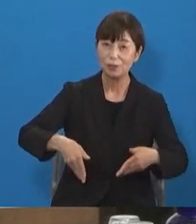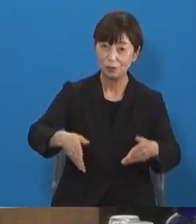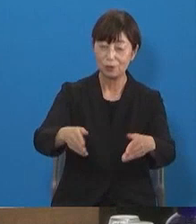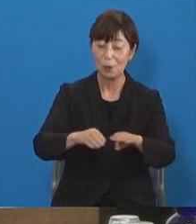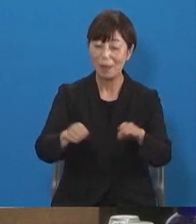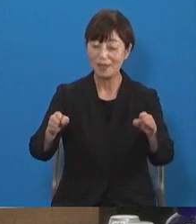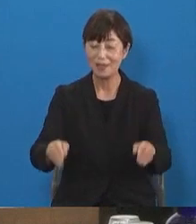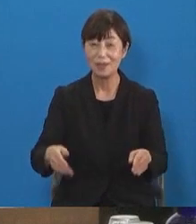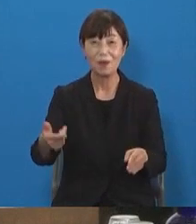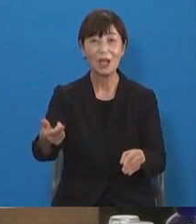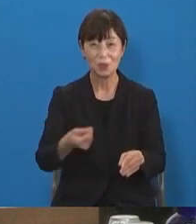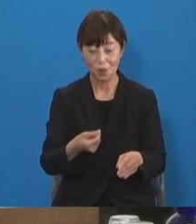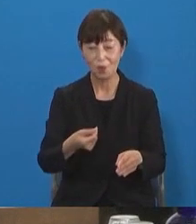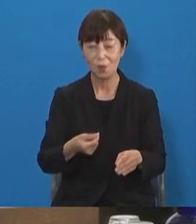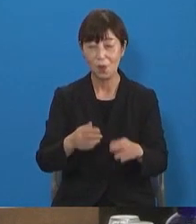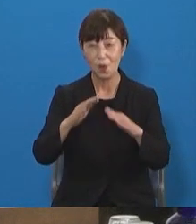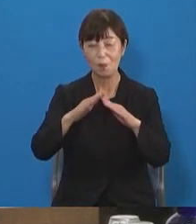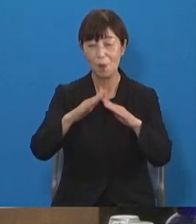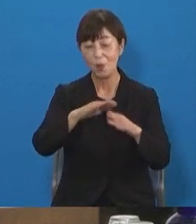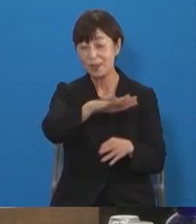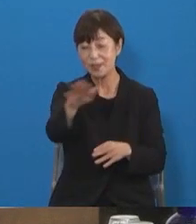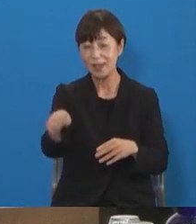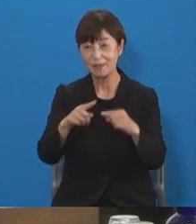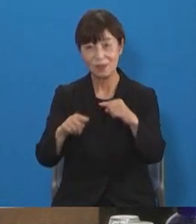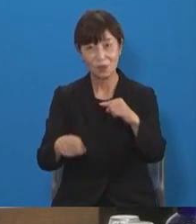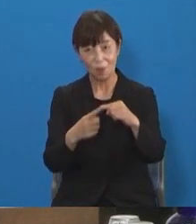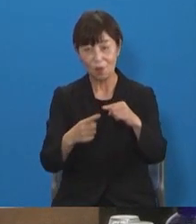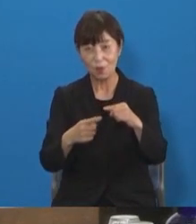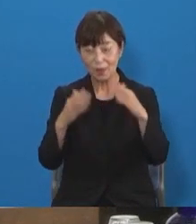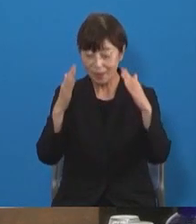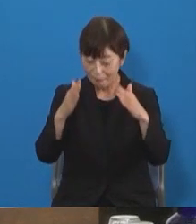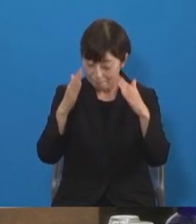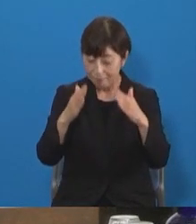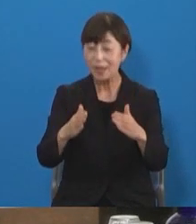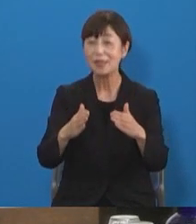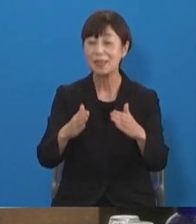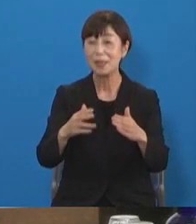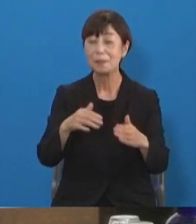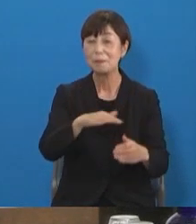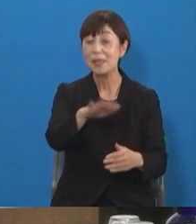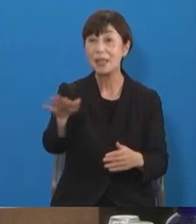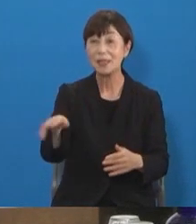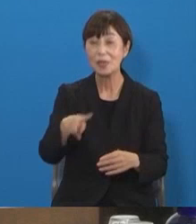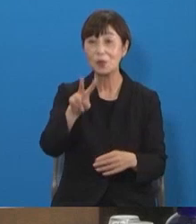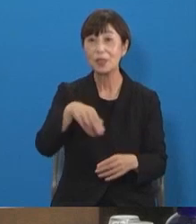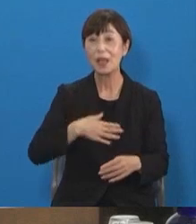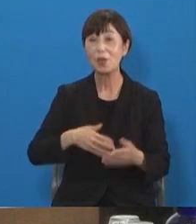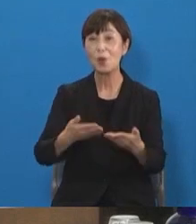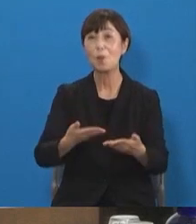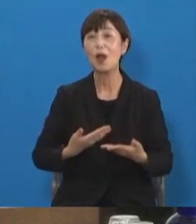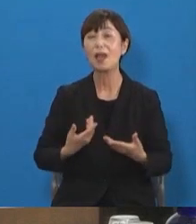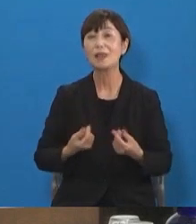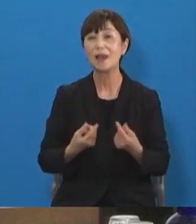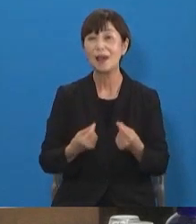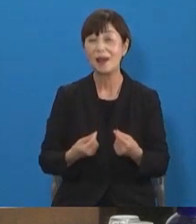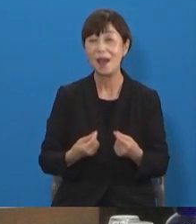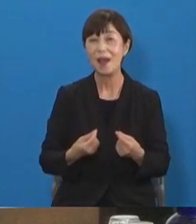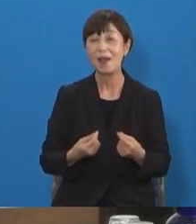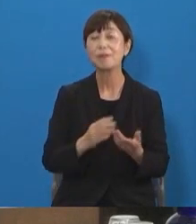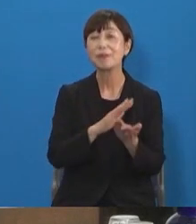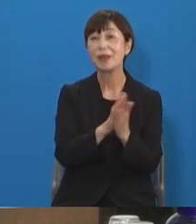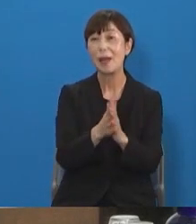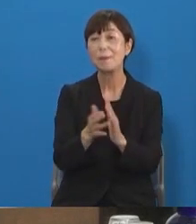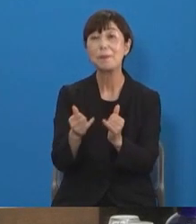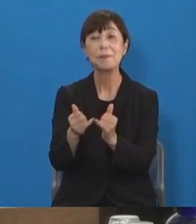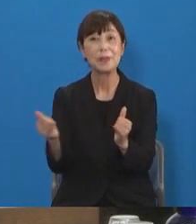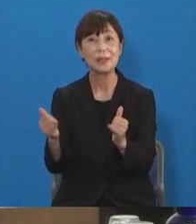性を全庁でしっかりと認識し、さらには市民事業者の皆様のご理解ご協力をいただきながら、官民が一体となってベ